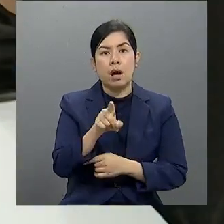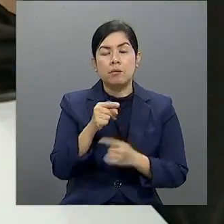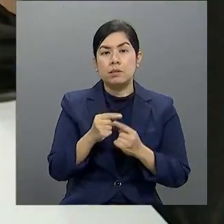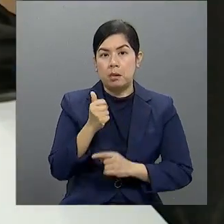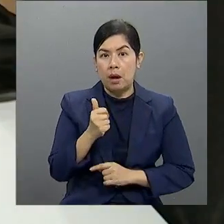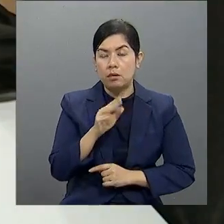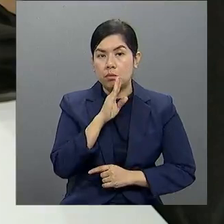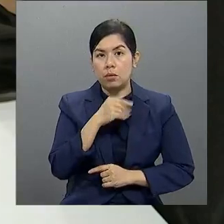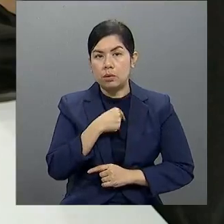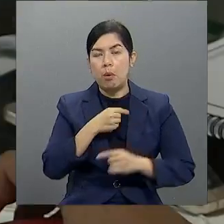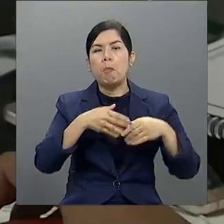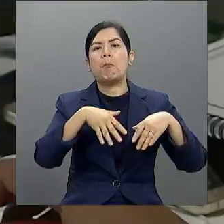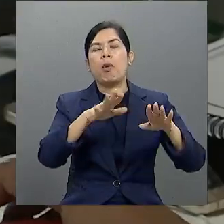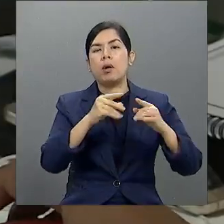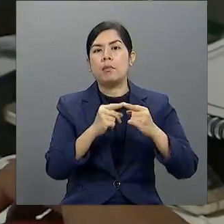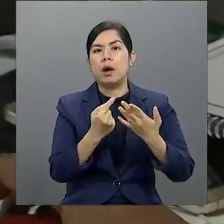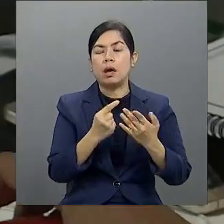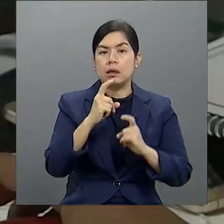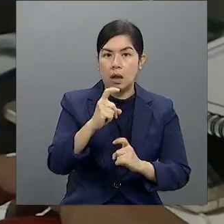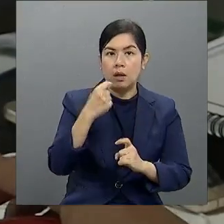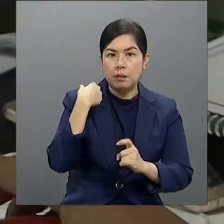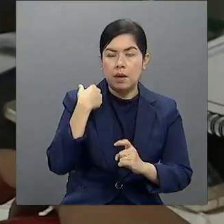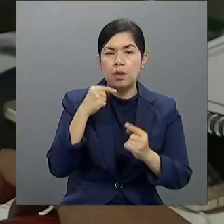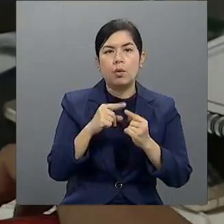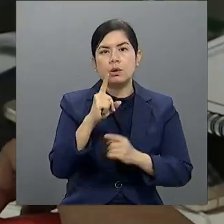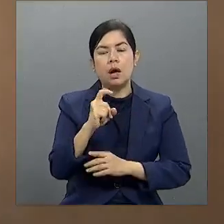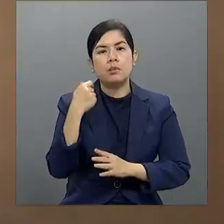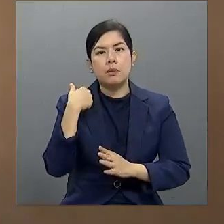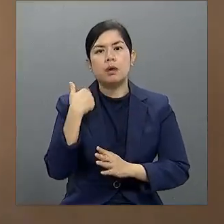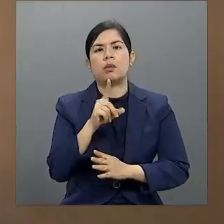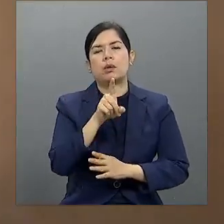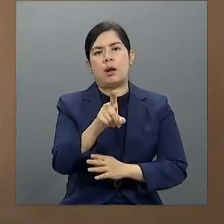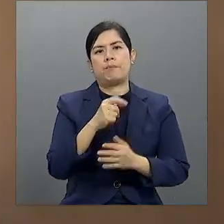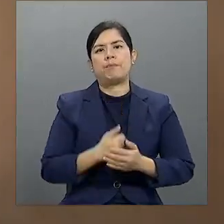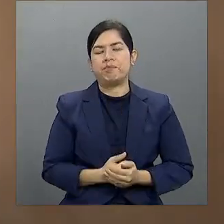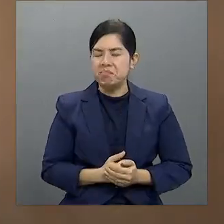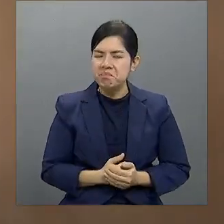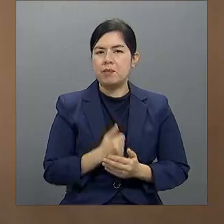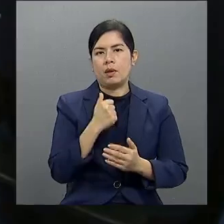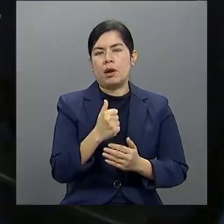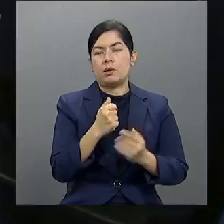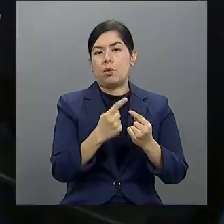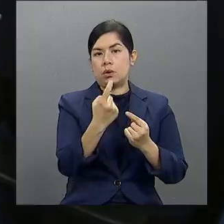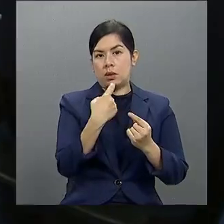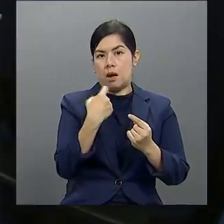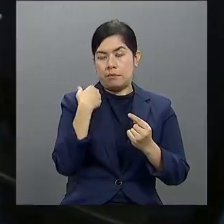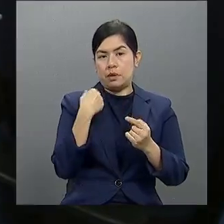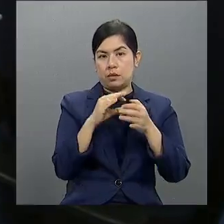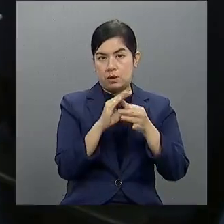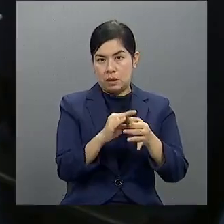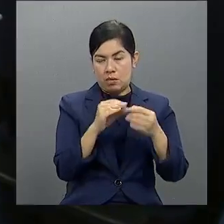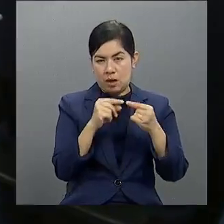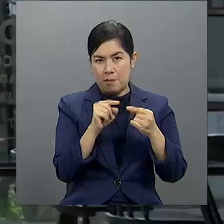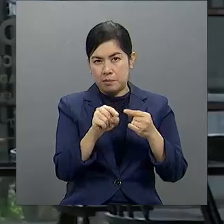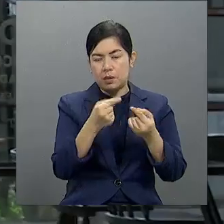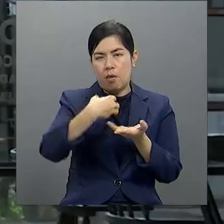ถึงขั้นไหนถึงขั้นแบบสูญเสียแบบเสียชีวิตไปเลยไหมฮะ อ๋อเป็นคำถามที่ดีมากเลยค่ะคือ myofascial pain syndrome นอกจากอาการที่จะกล่าวแล้วเนี่ยยังอาจ